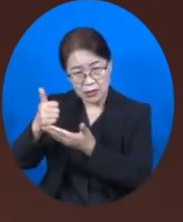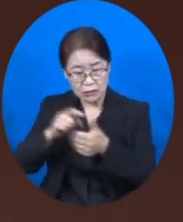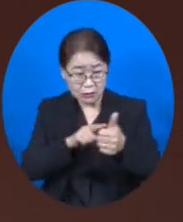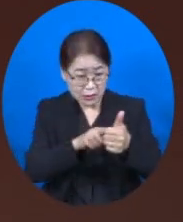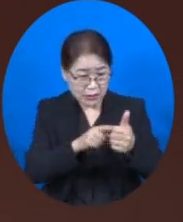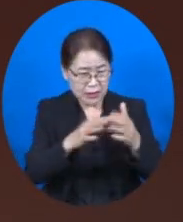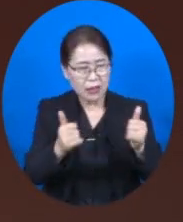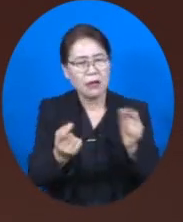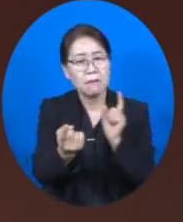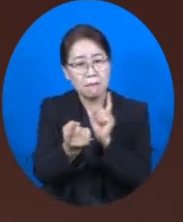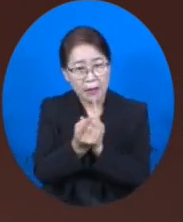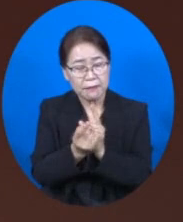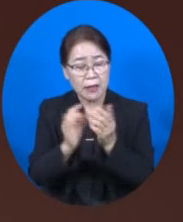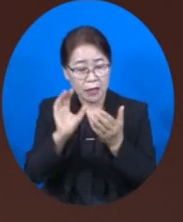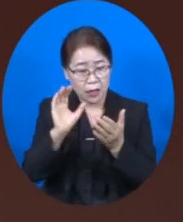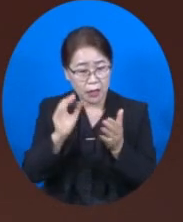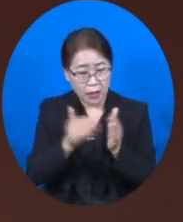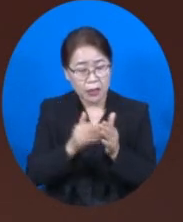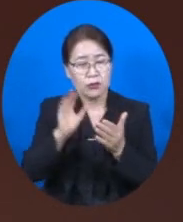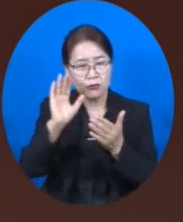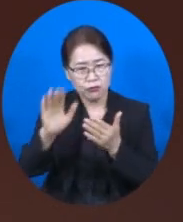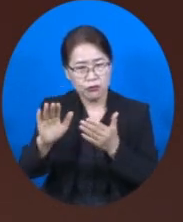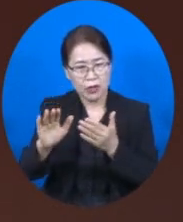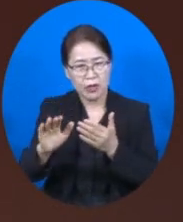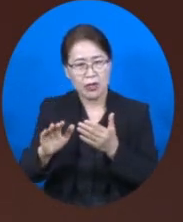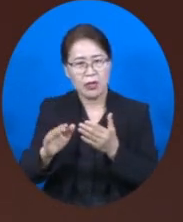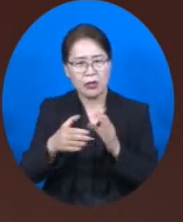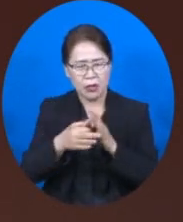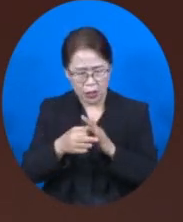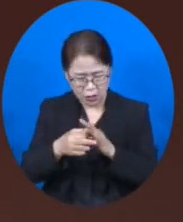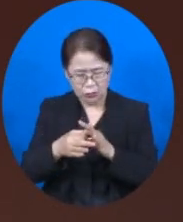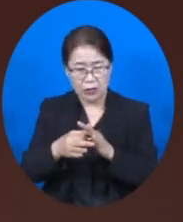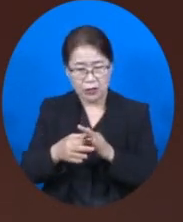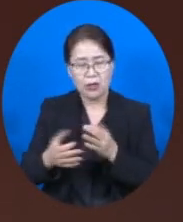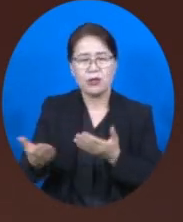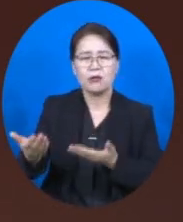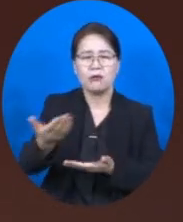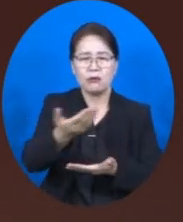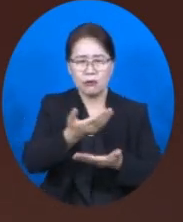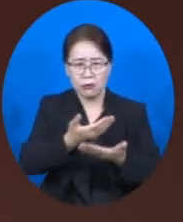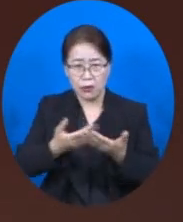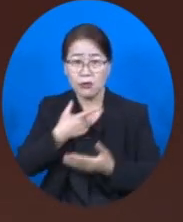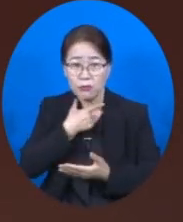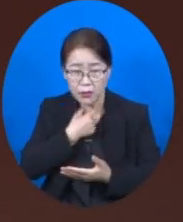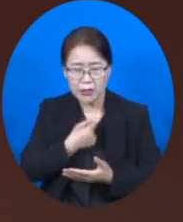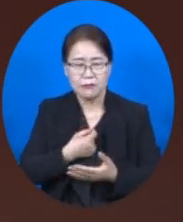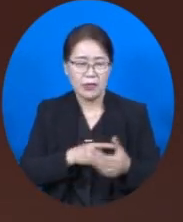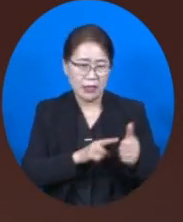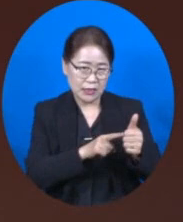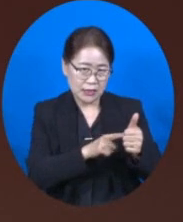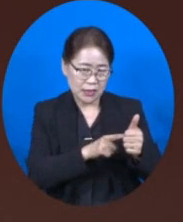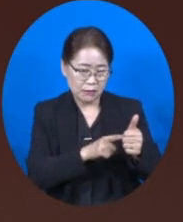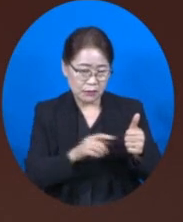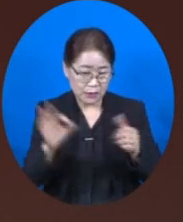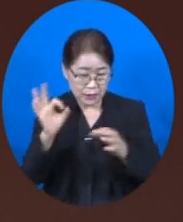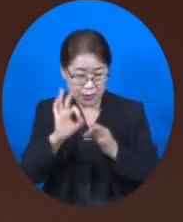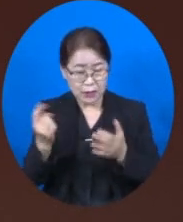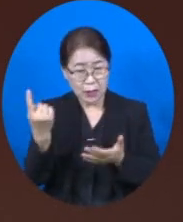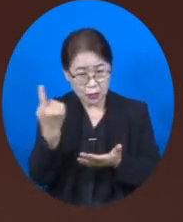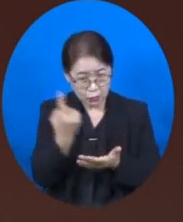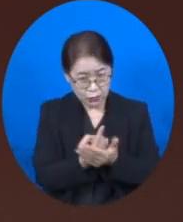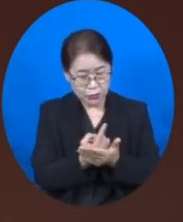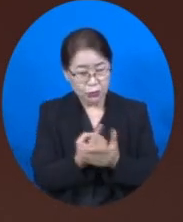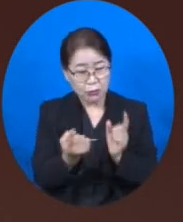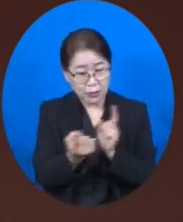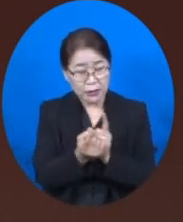삭개오와의 만남 이후에 관계를 요구하신 것입니다 주님께서 삭개오를 찾아와 주시고 만나